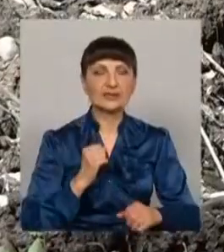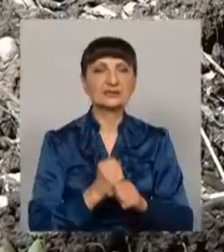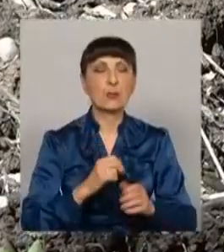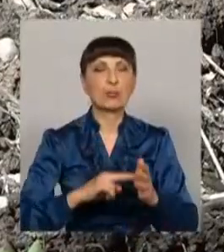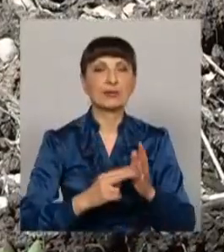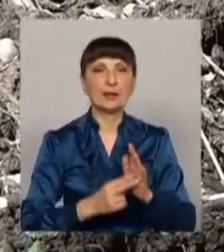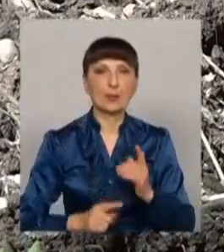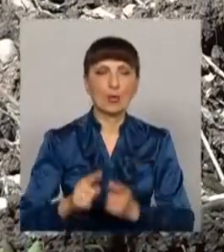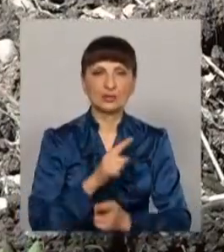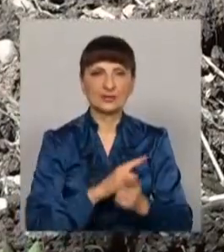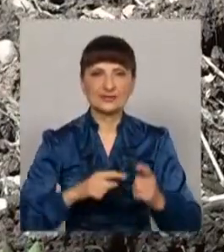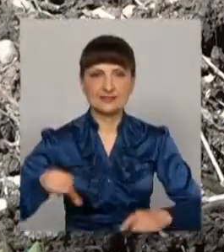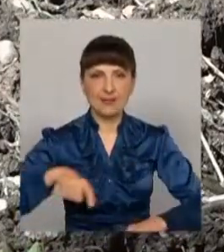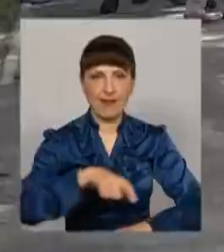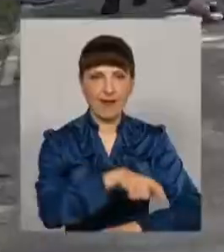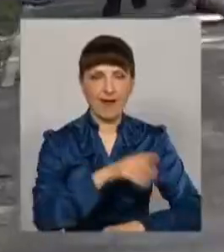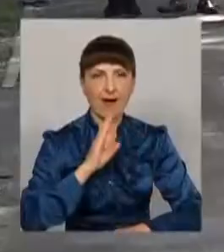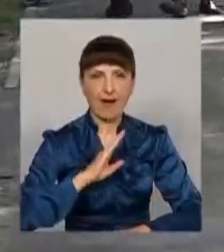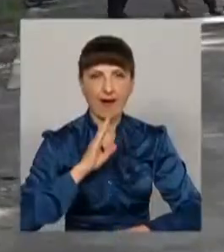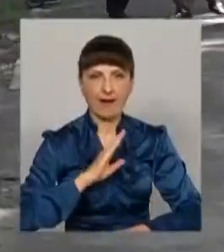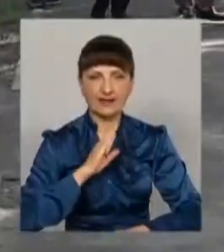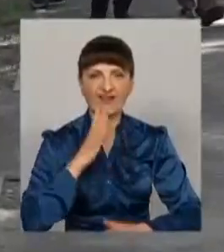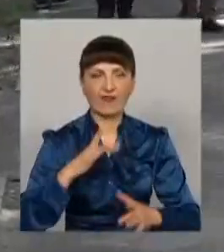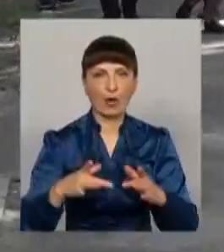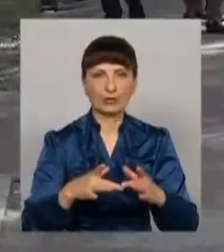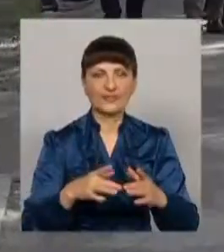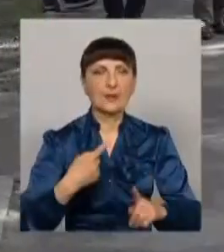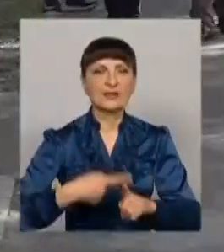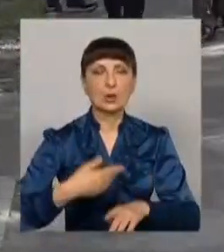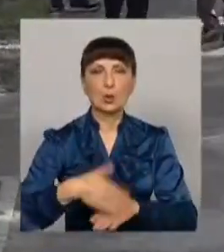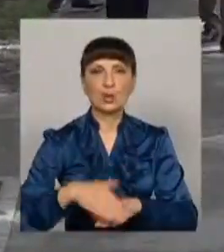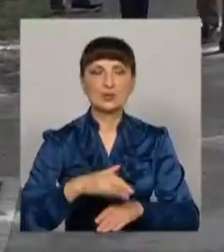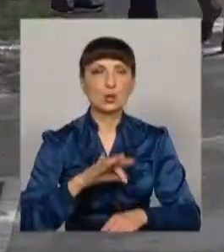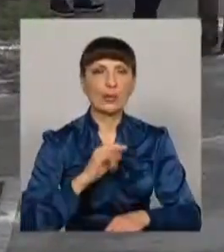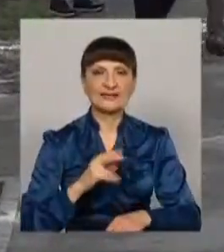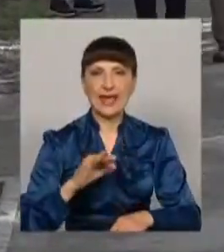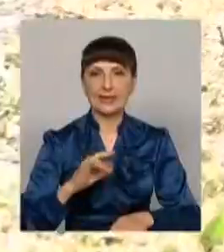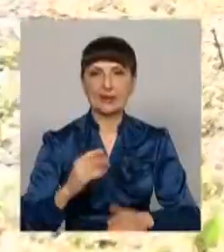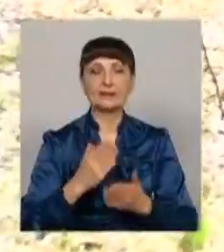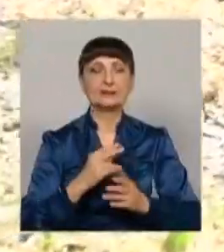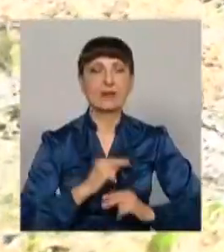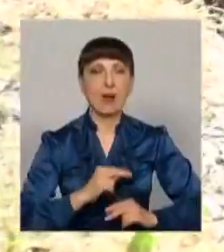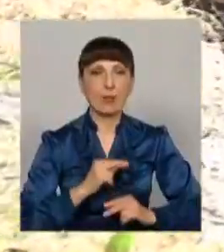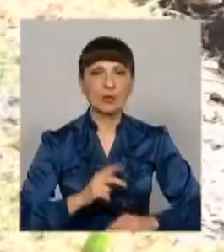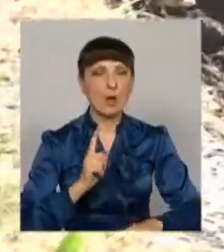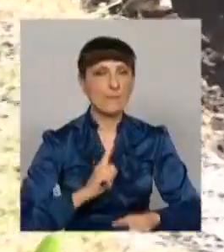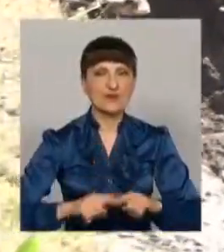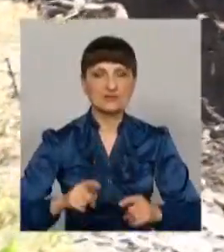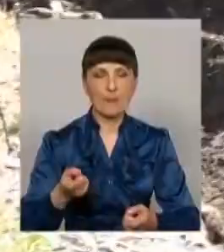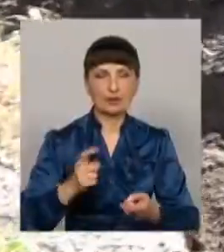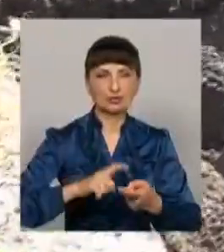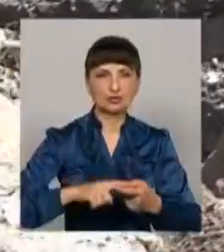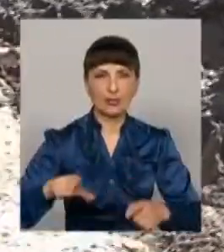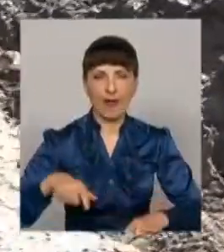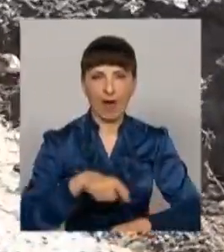план модернизации арочной сети и водохозяйственных объектов. На пересечении улиц Улукбека и Саина ведутся работы по экстренному подключению